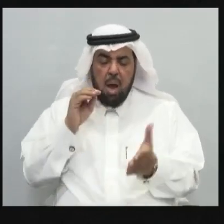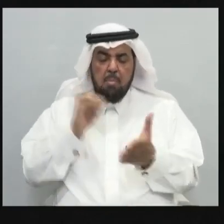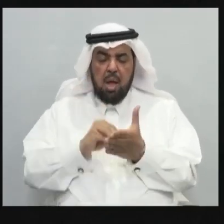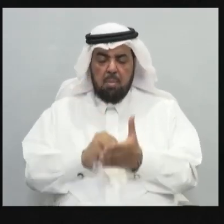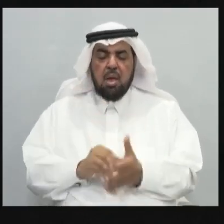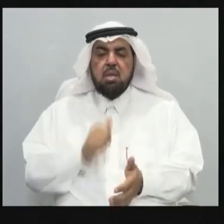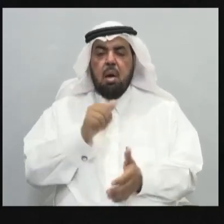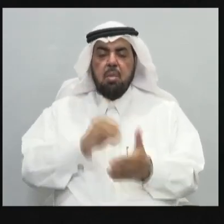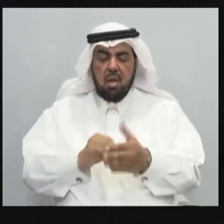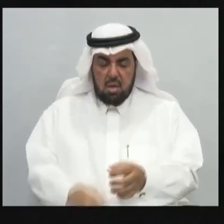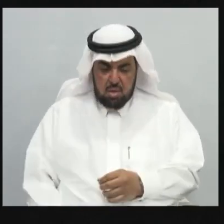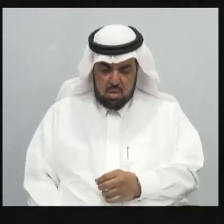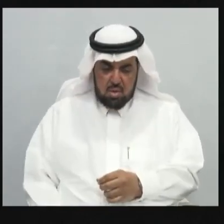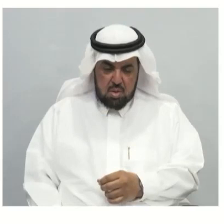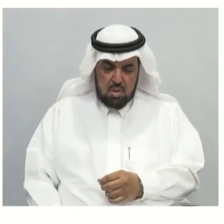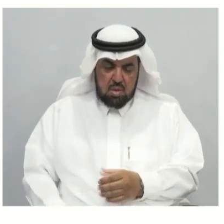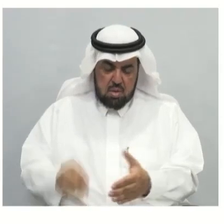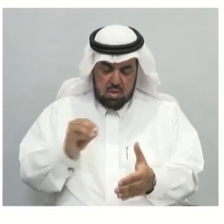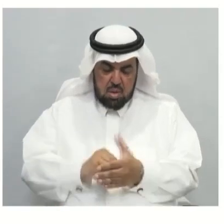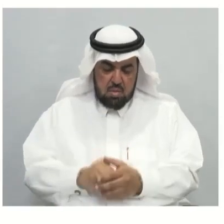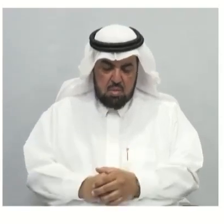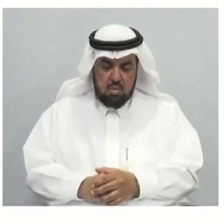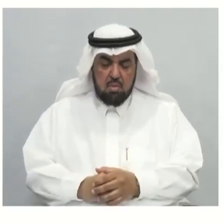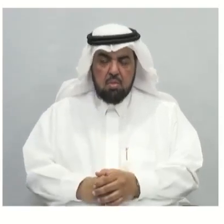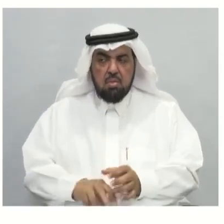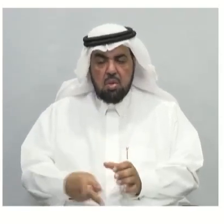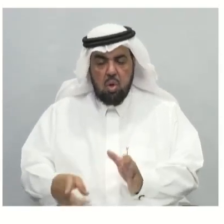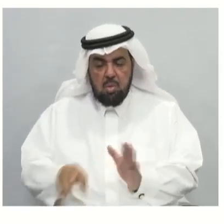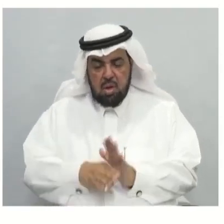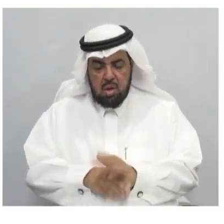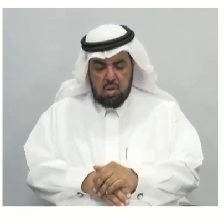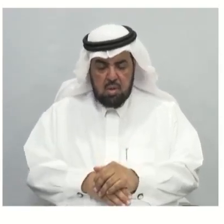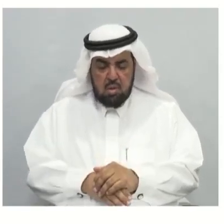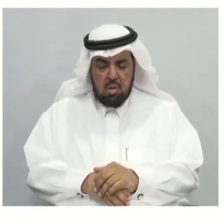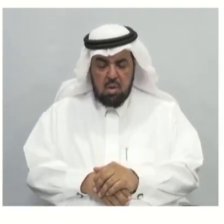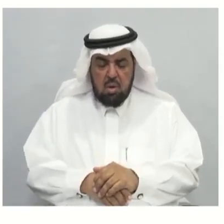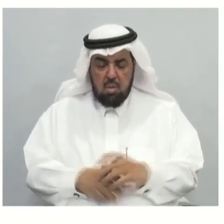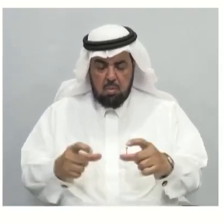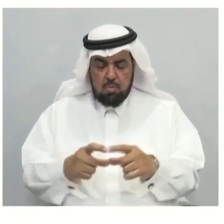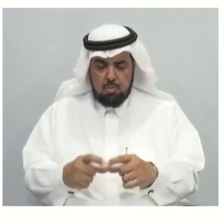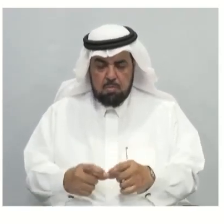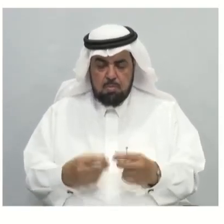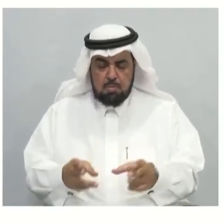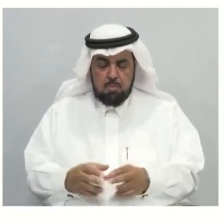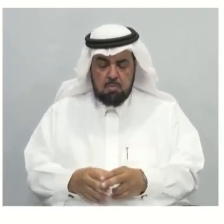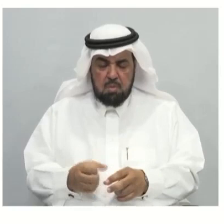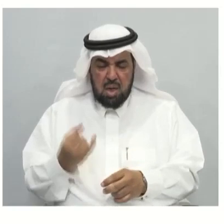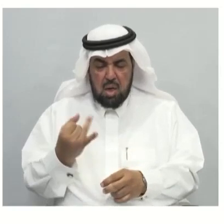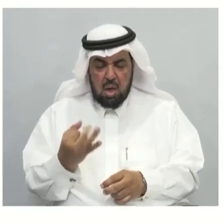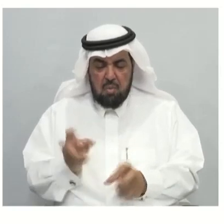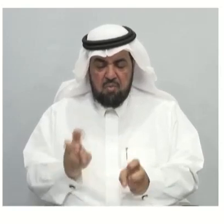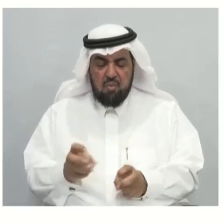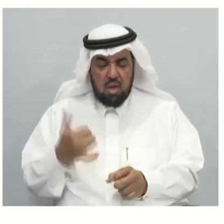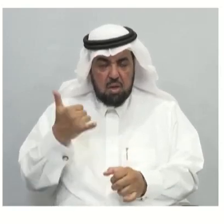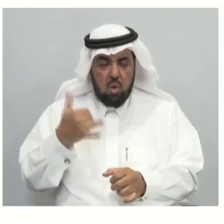المستجيب الا بعد ملا هذا الحقل ايضا نوع البيانات اذا كان هذا الحقل لا يستجيب الا لارقام مثل